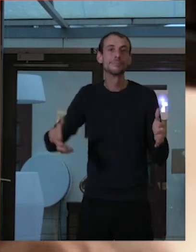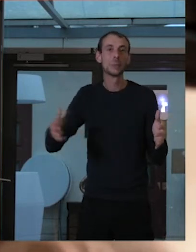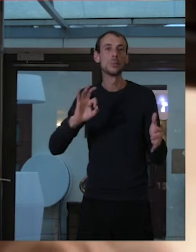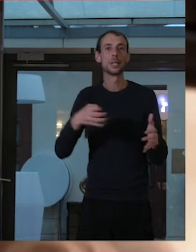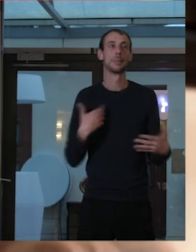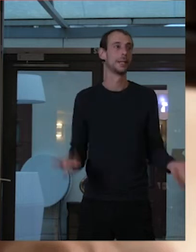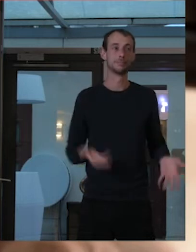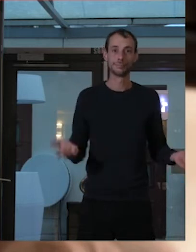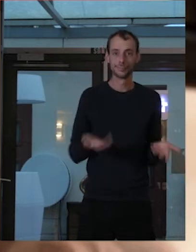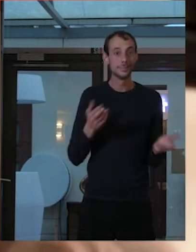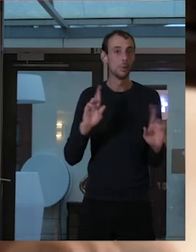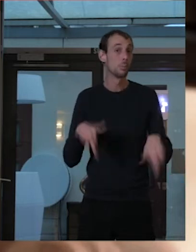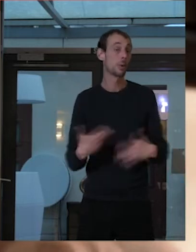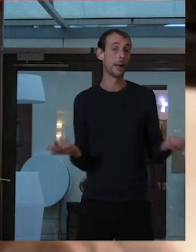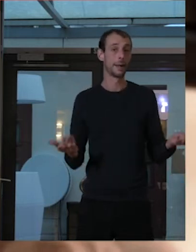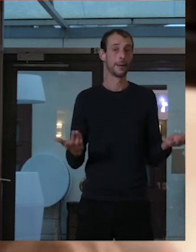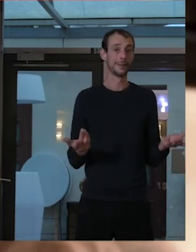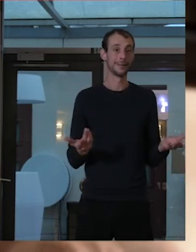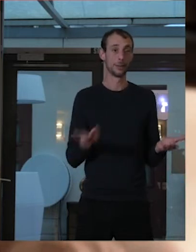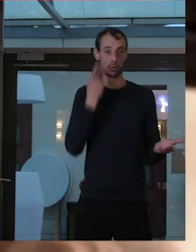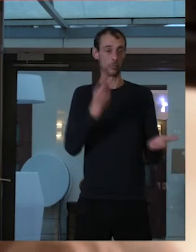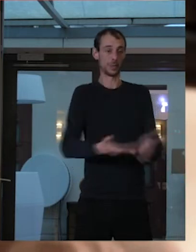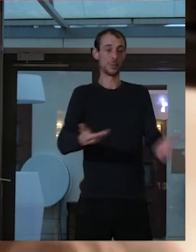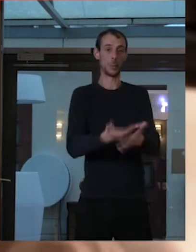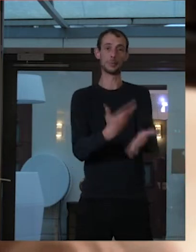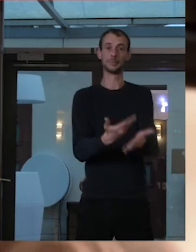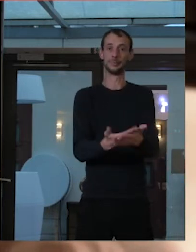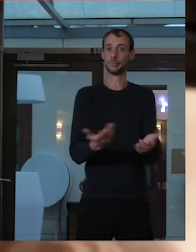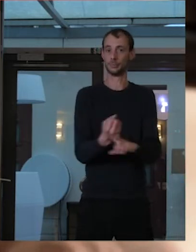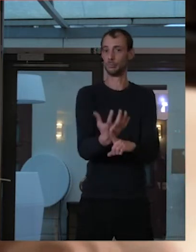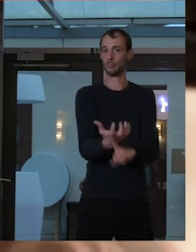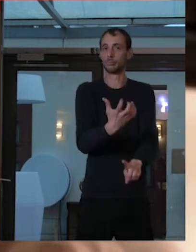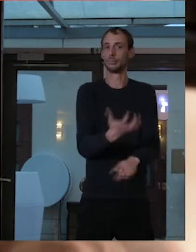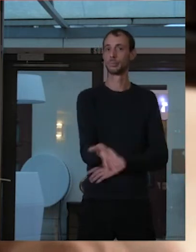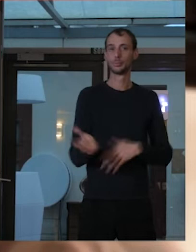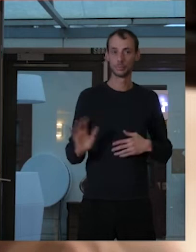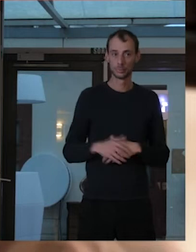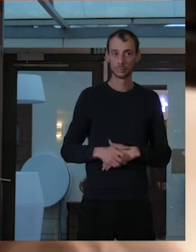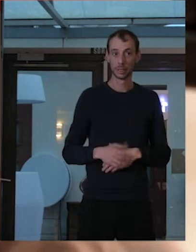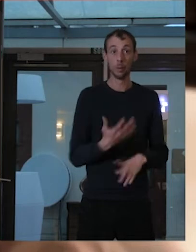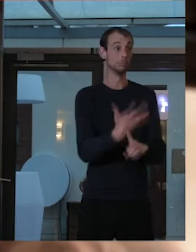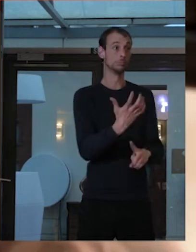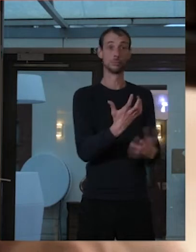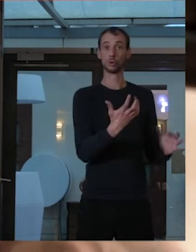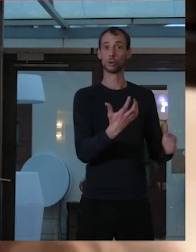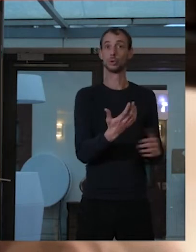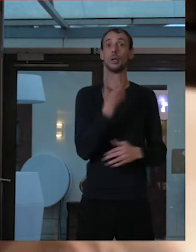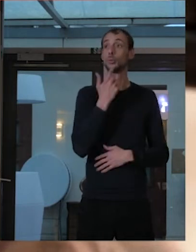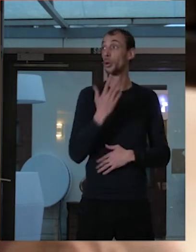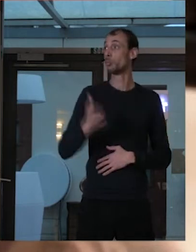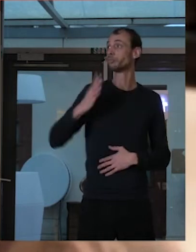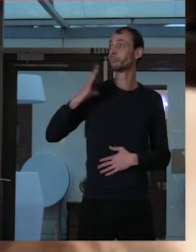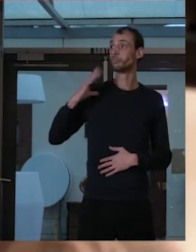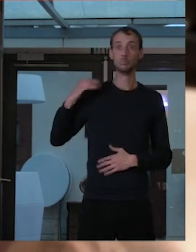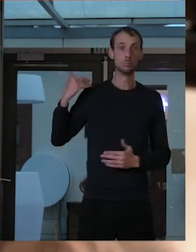le constat. Ce constat, il est déjà fait depuis un moment, et ça n'évolue absolument pas. Mais je rebondis sur le